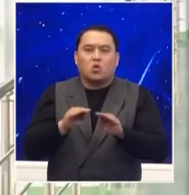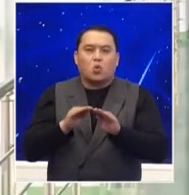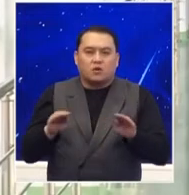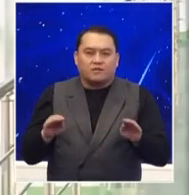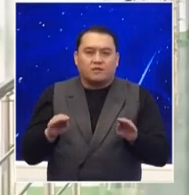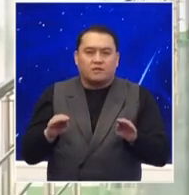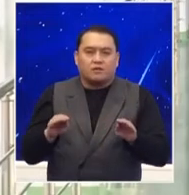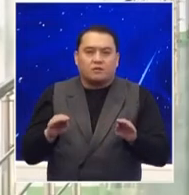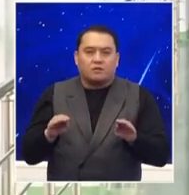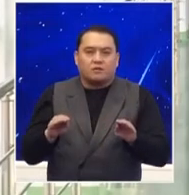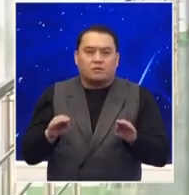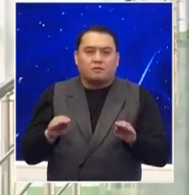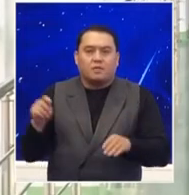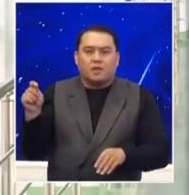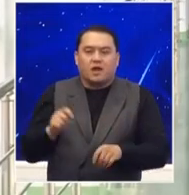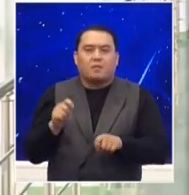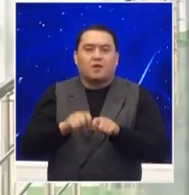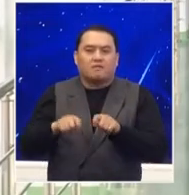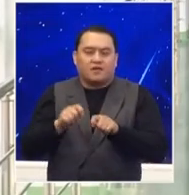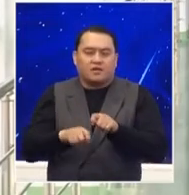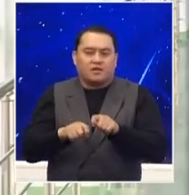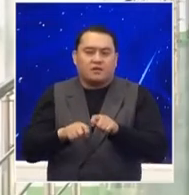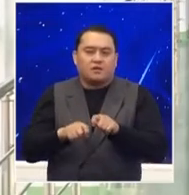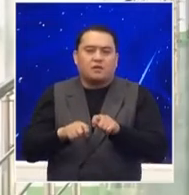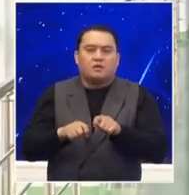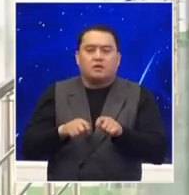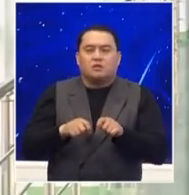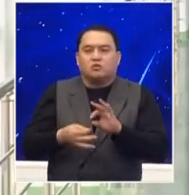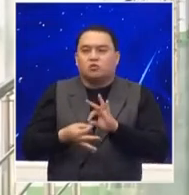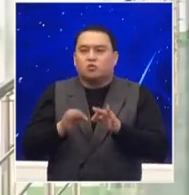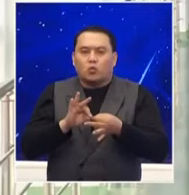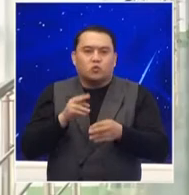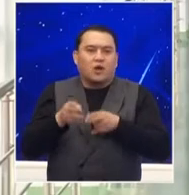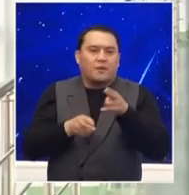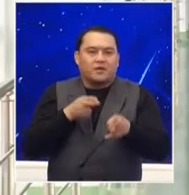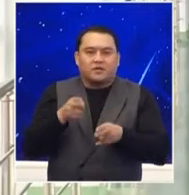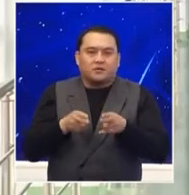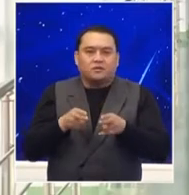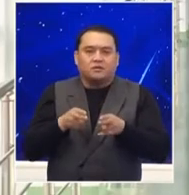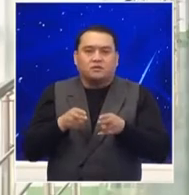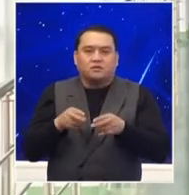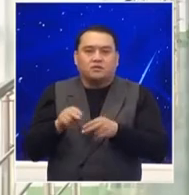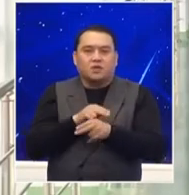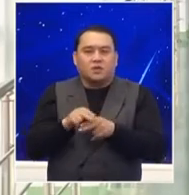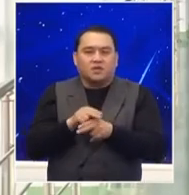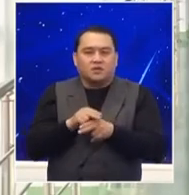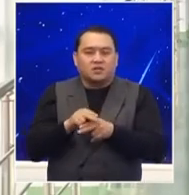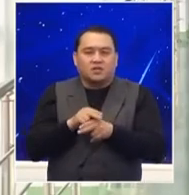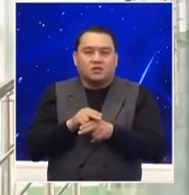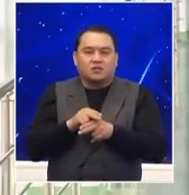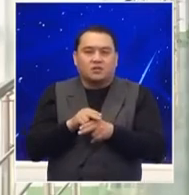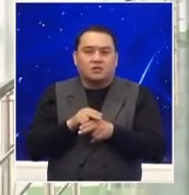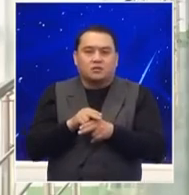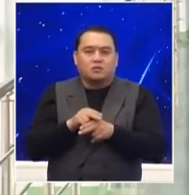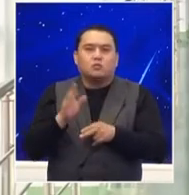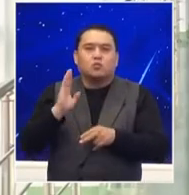да. Сегодня мы приехали проводить более сложный уровень операции, да, значит, реконструктивные операции. И